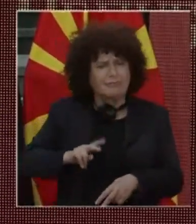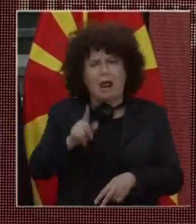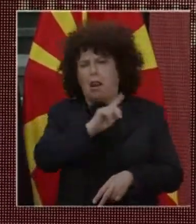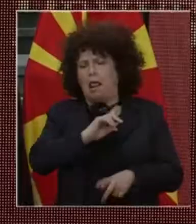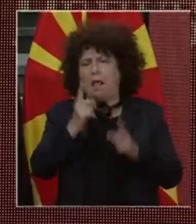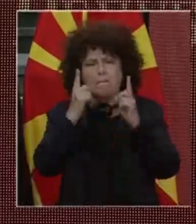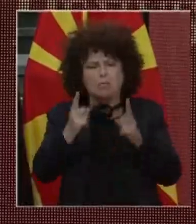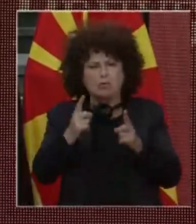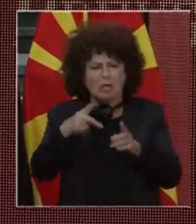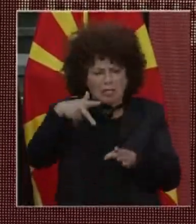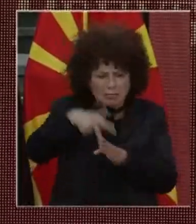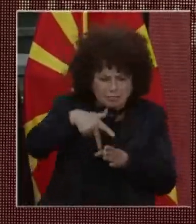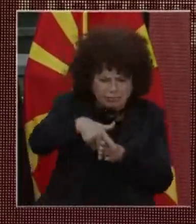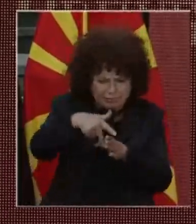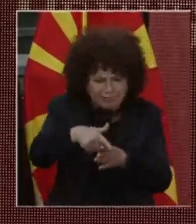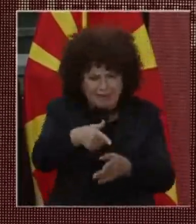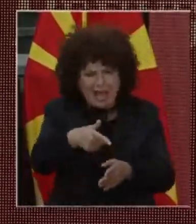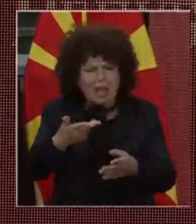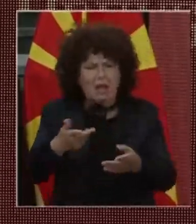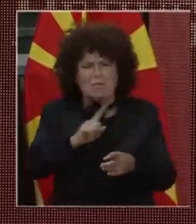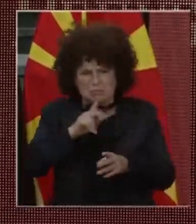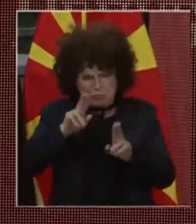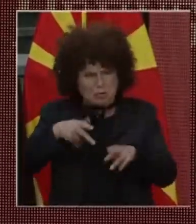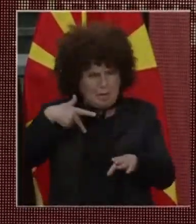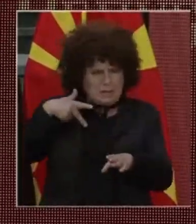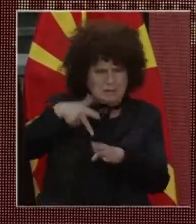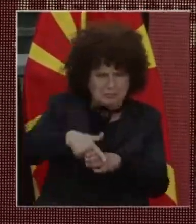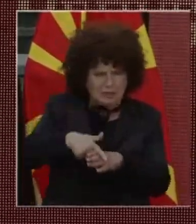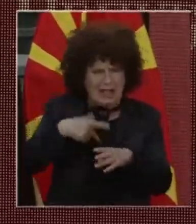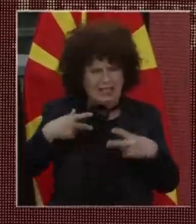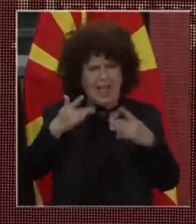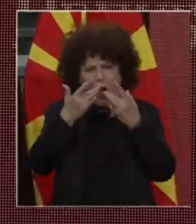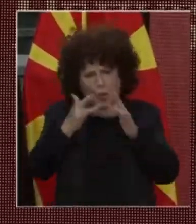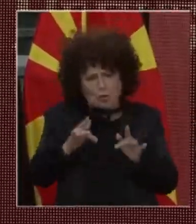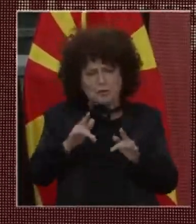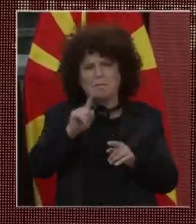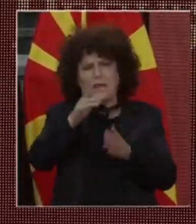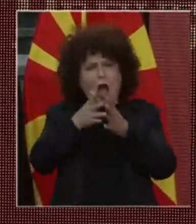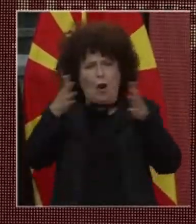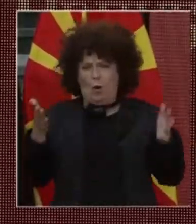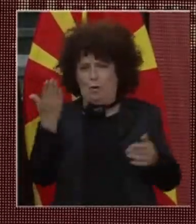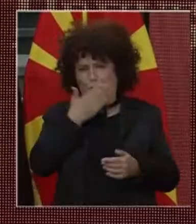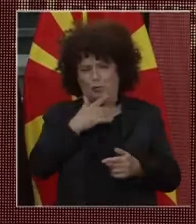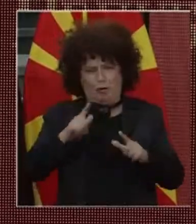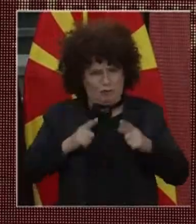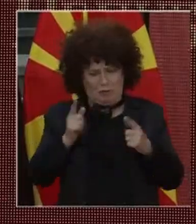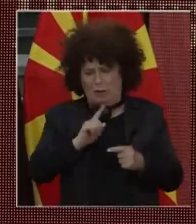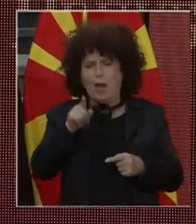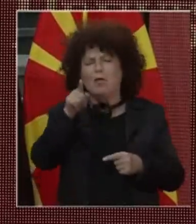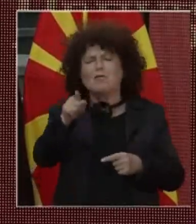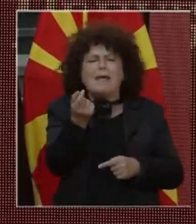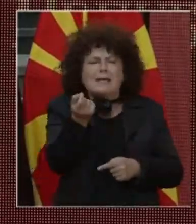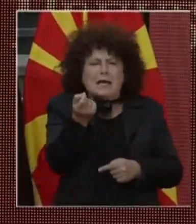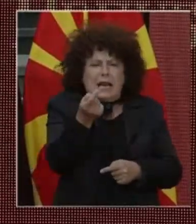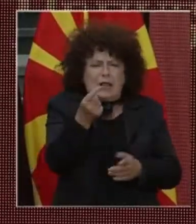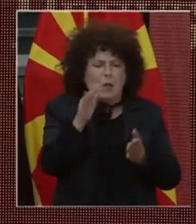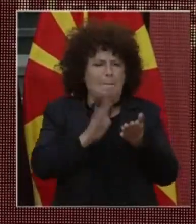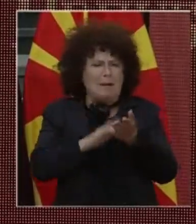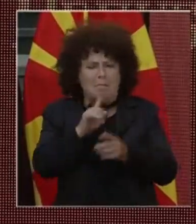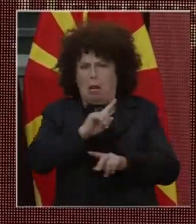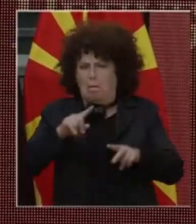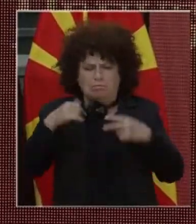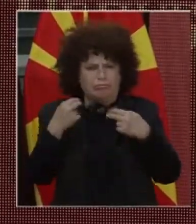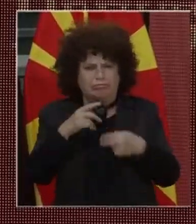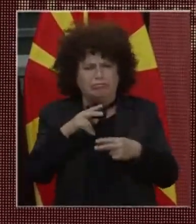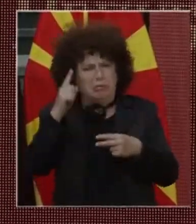постојат физички бариери кои можат да ве спречат да постигнувате големи успеси во животот. Тоа е редок пример на